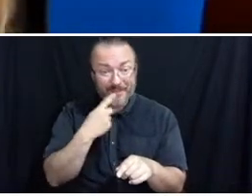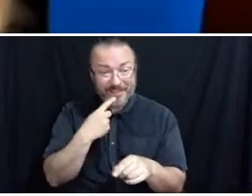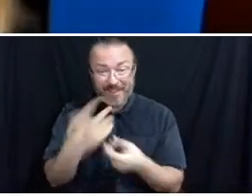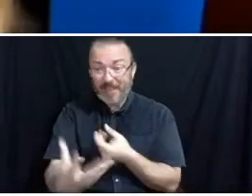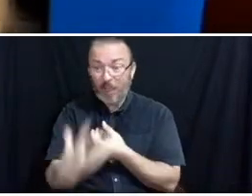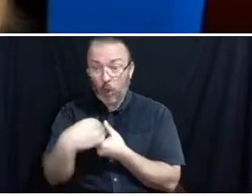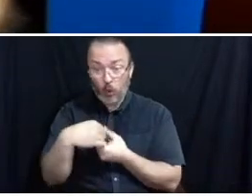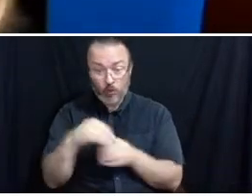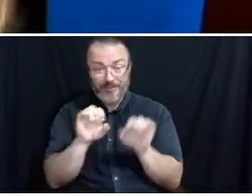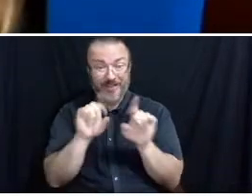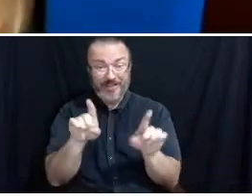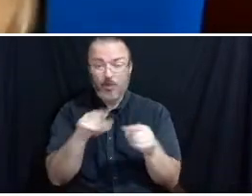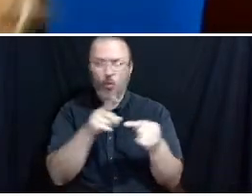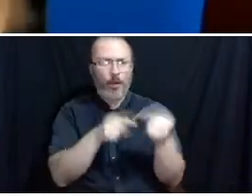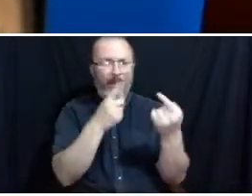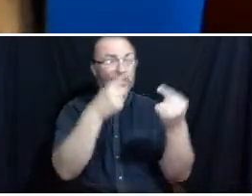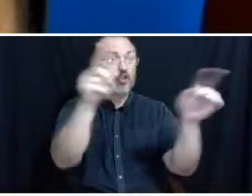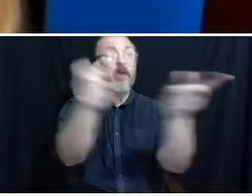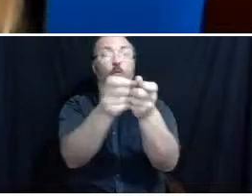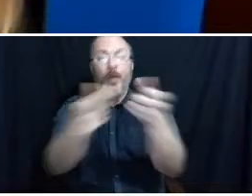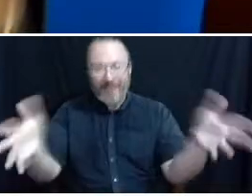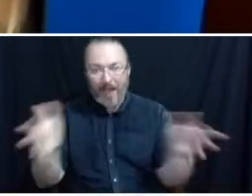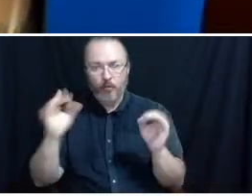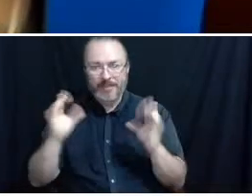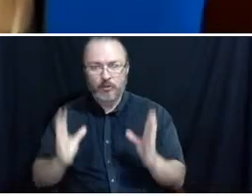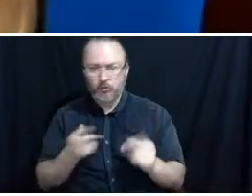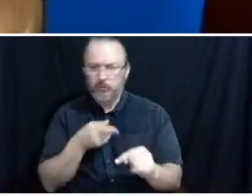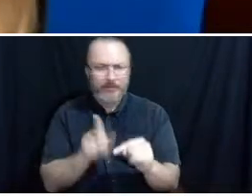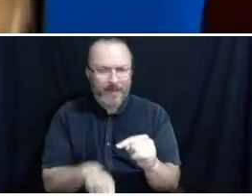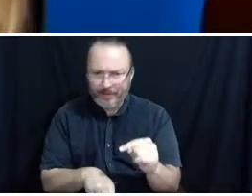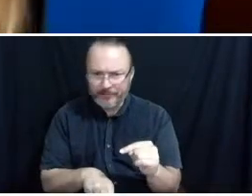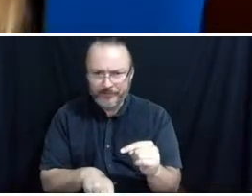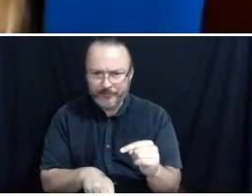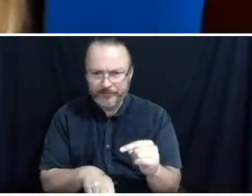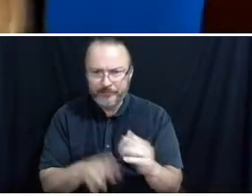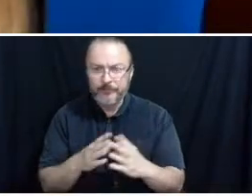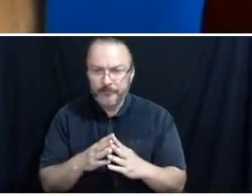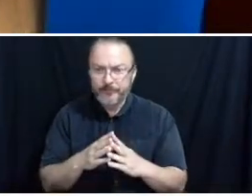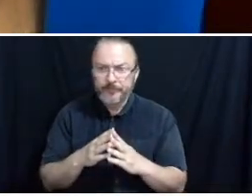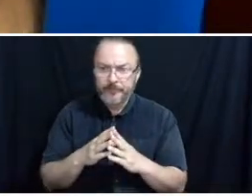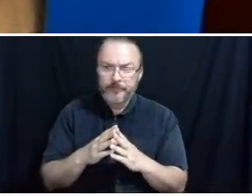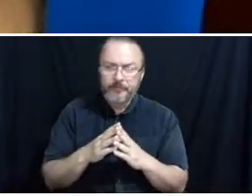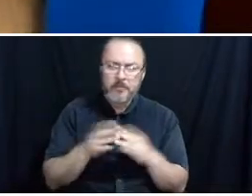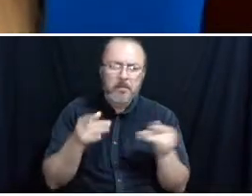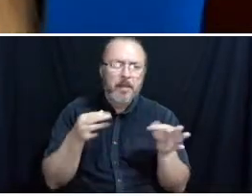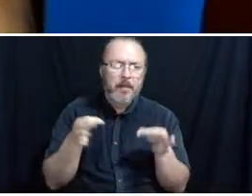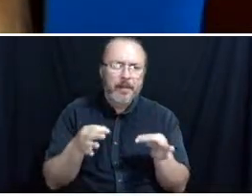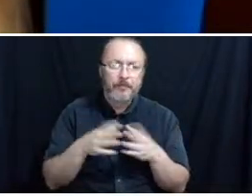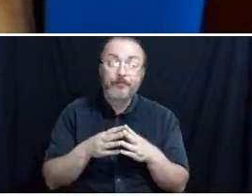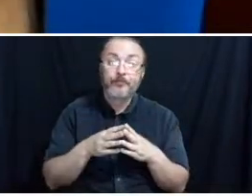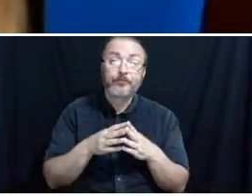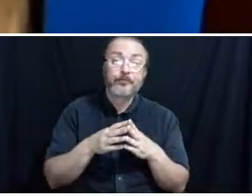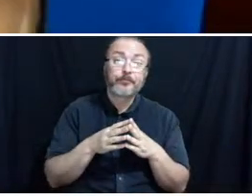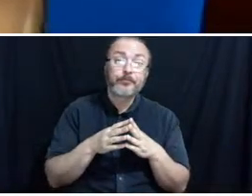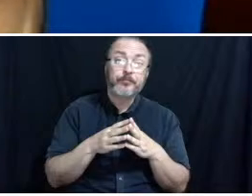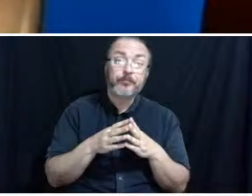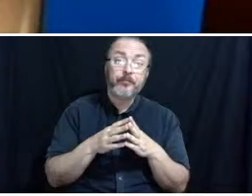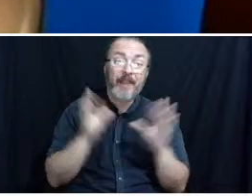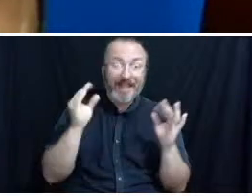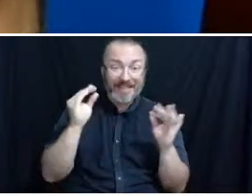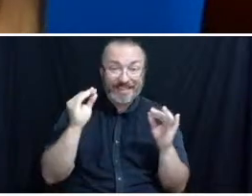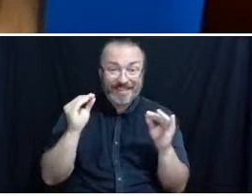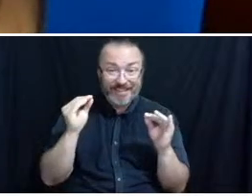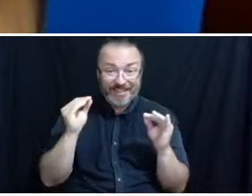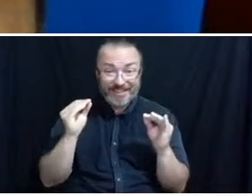réalisée sans les enseignants. Et je voudrais le souligner très nettement. Il faut des ense Les enseignants